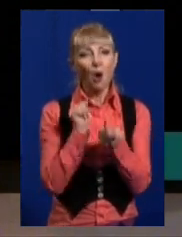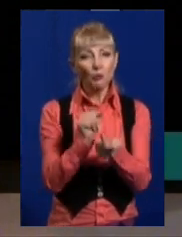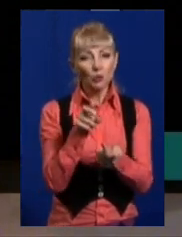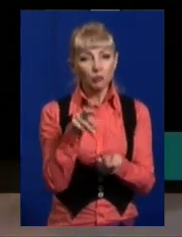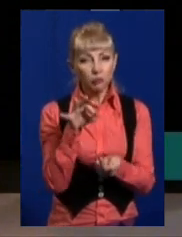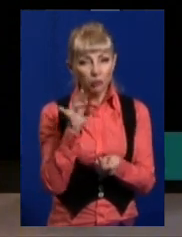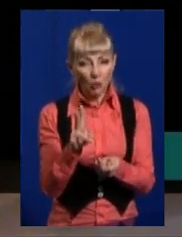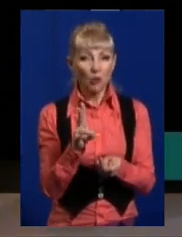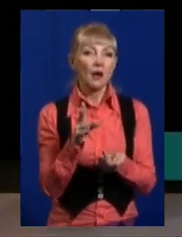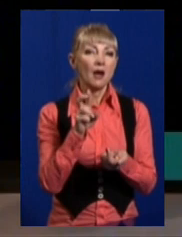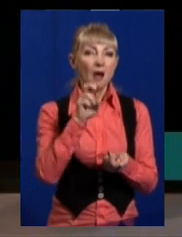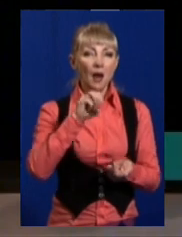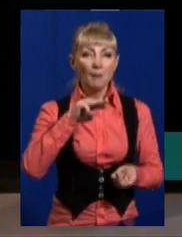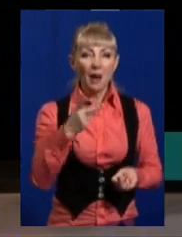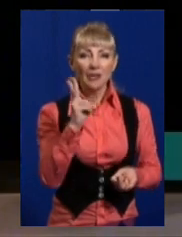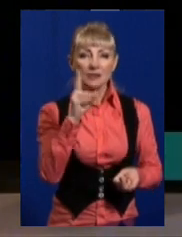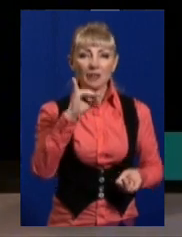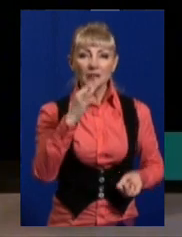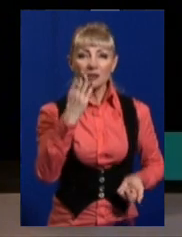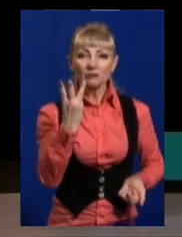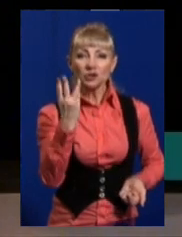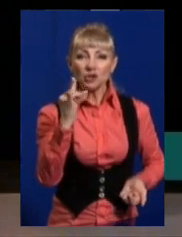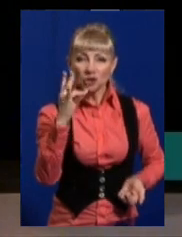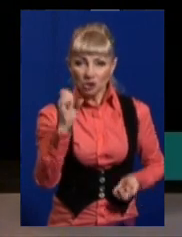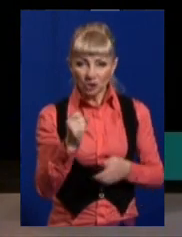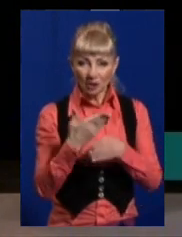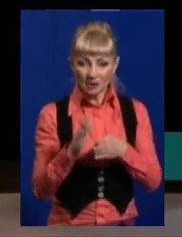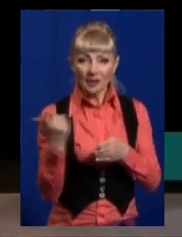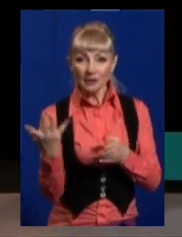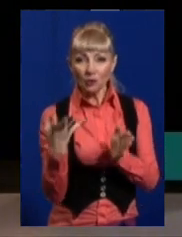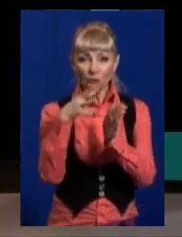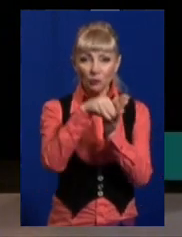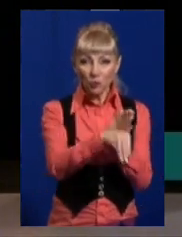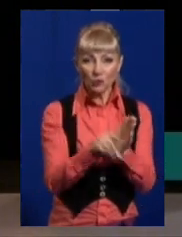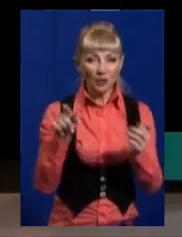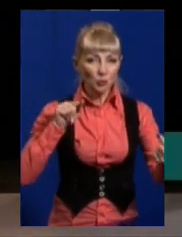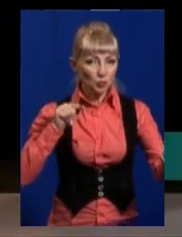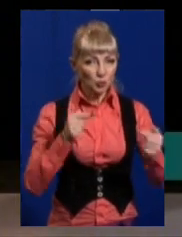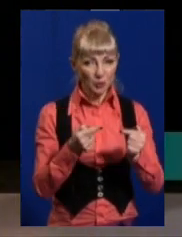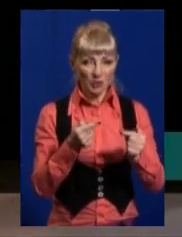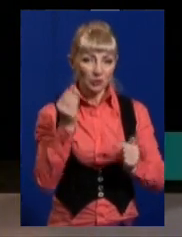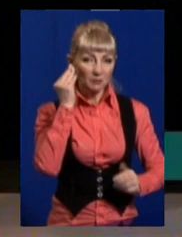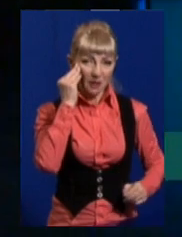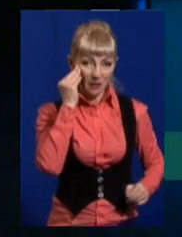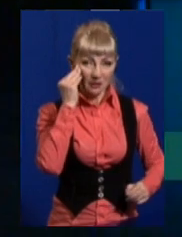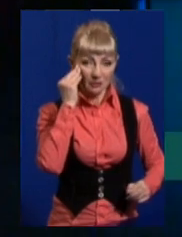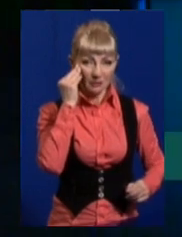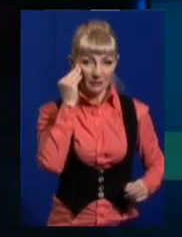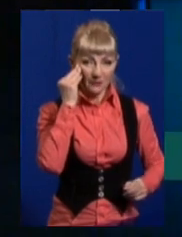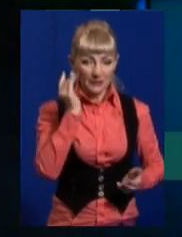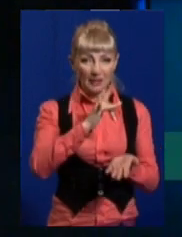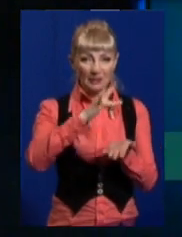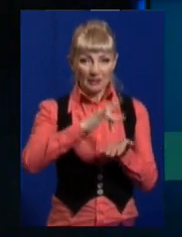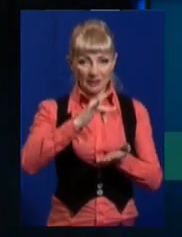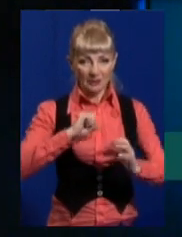частково батьківщину, ми бачимо, що їхнє входження об'єднання, воно суперечить позиції